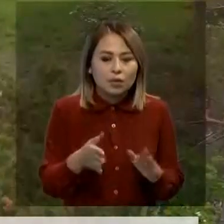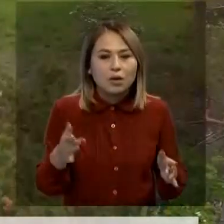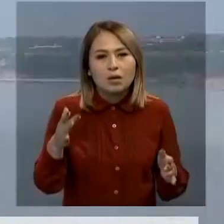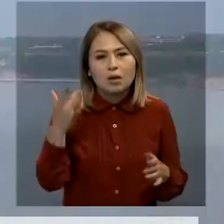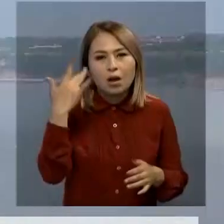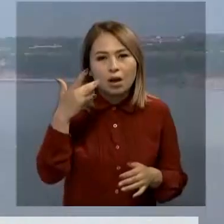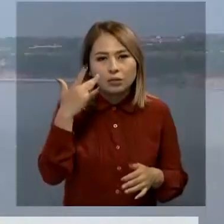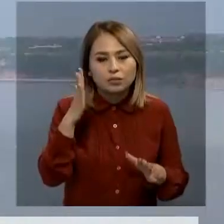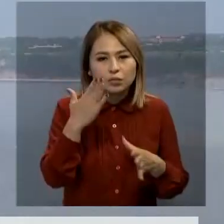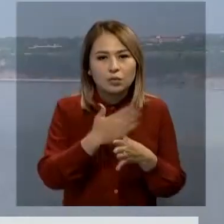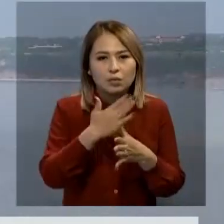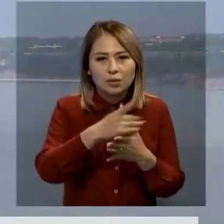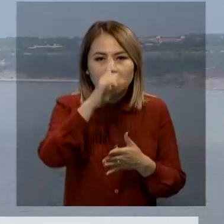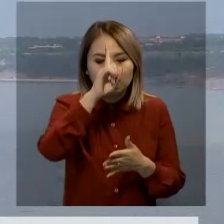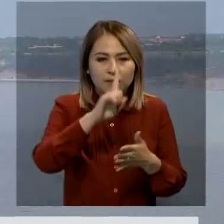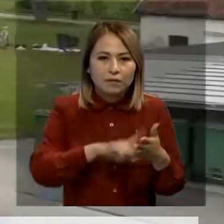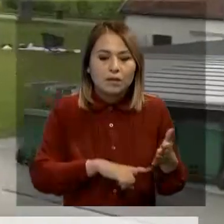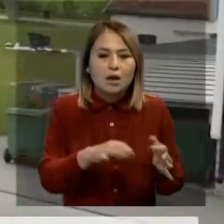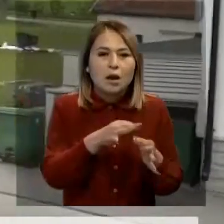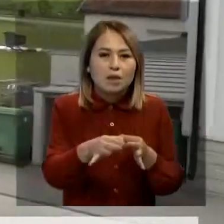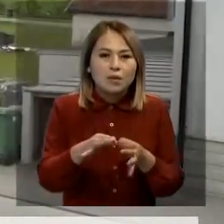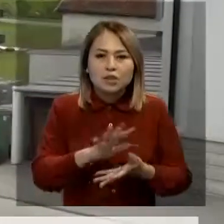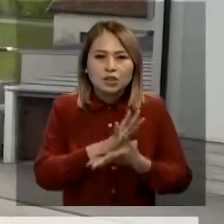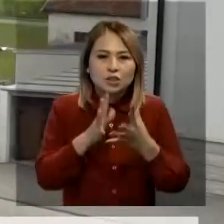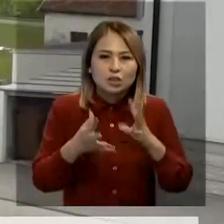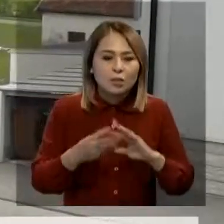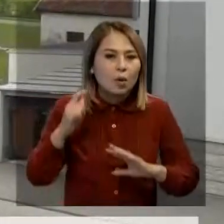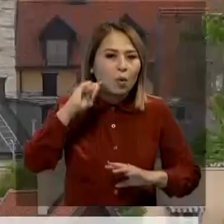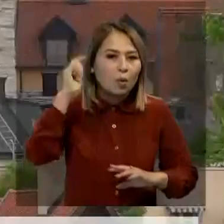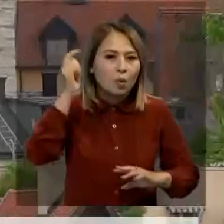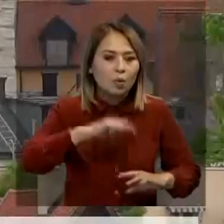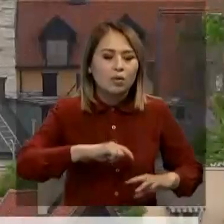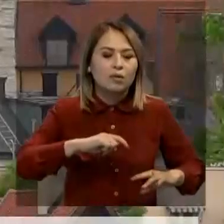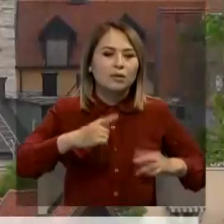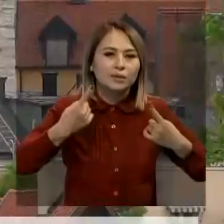көмекке келеді деп сенеді. Ал сарапшылар аймақтағы жалпы жағдай Украина